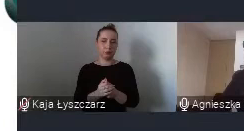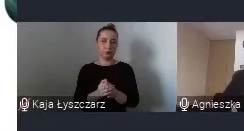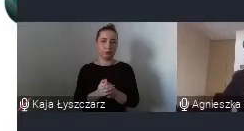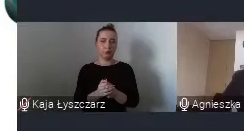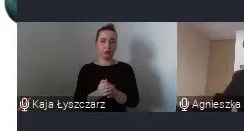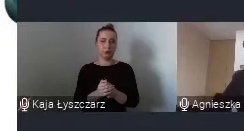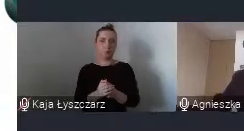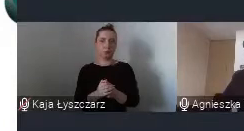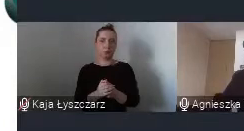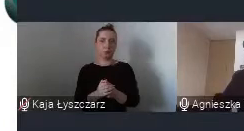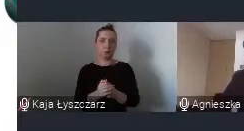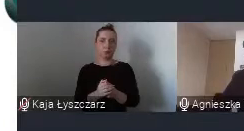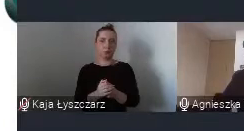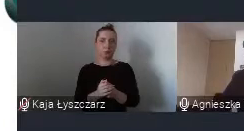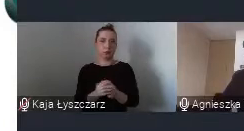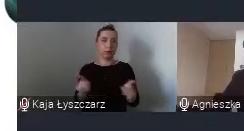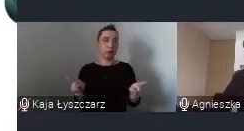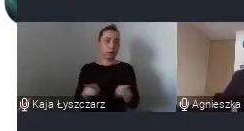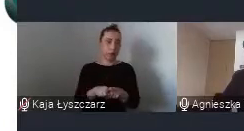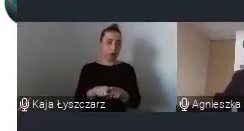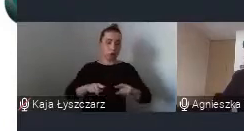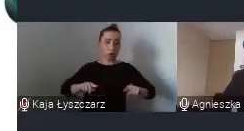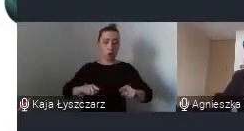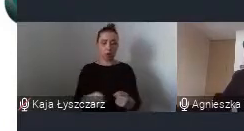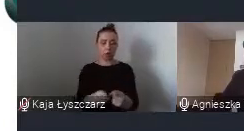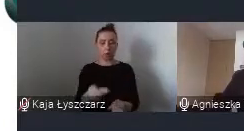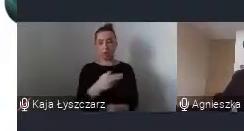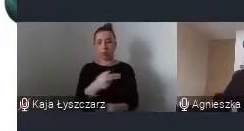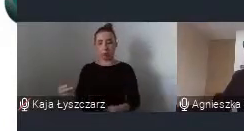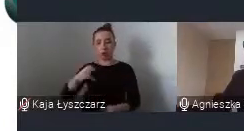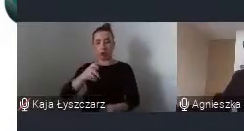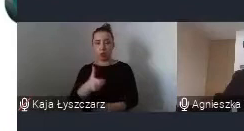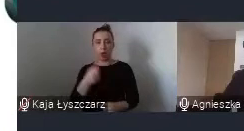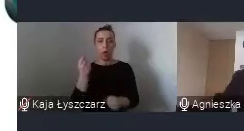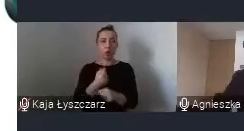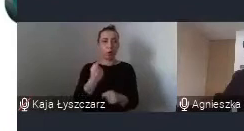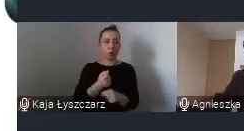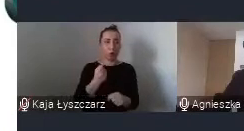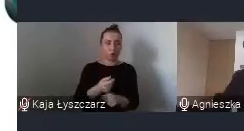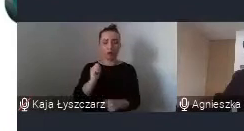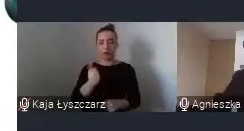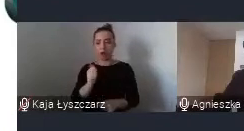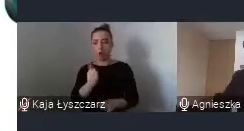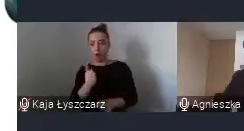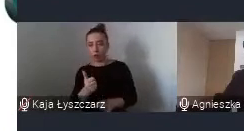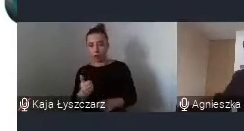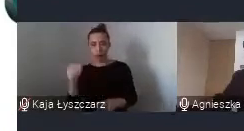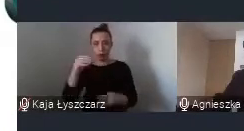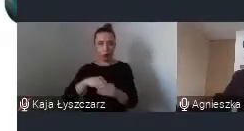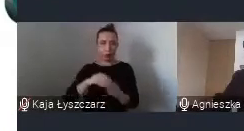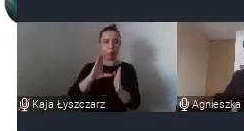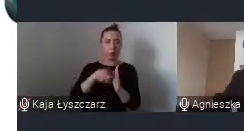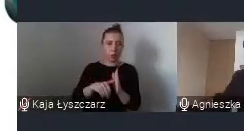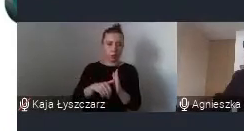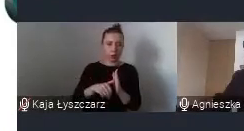ramach UJA. Jednocześnie organizujemy tematyczne grupy robocze ekspertów i miast, w ramach których właśnie zbieramy i